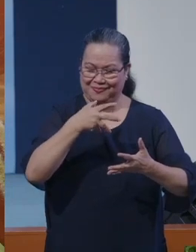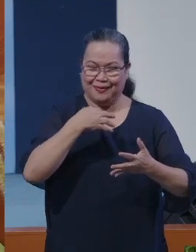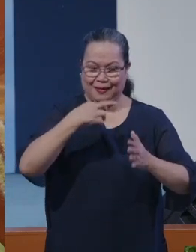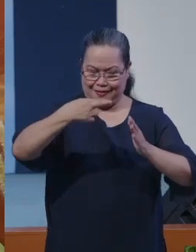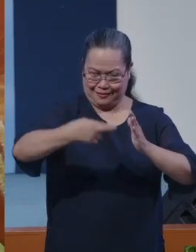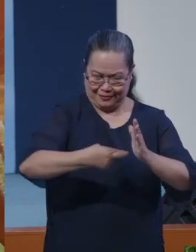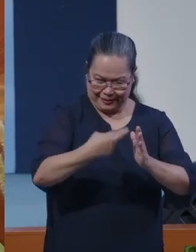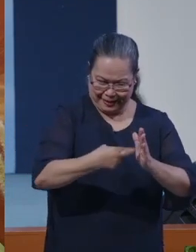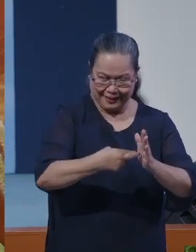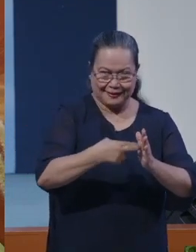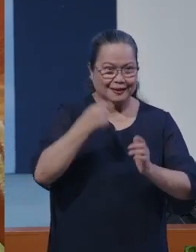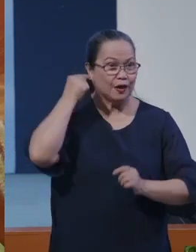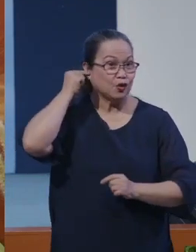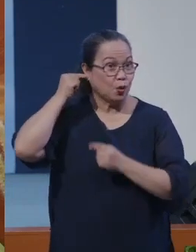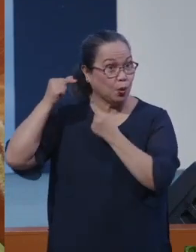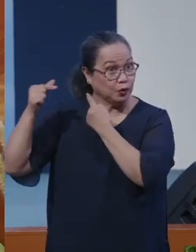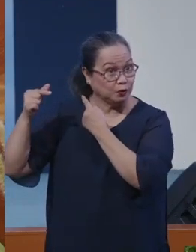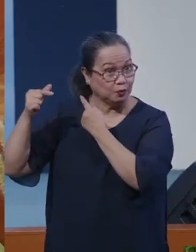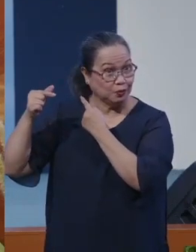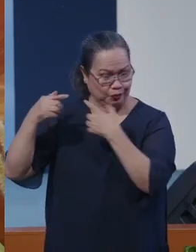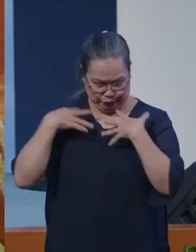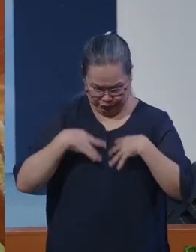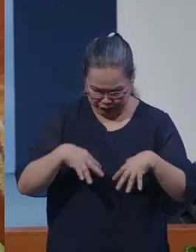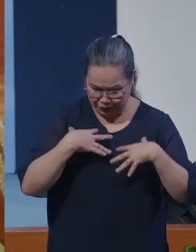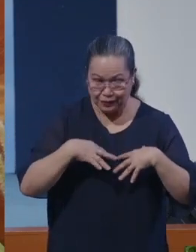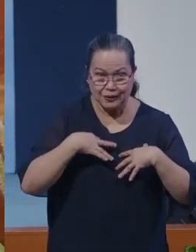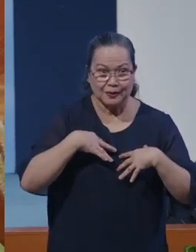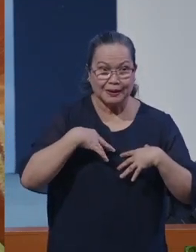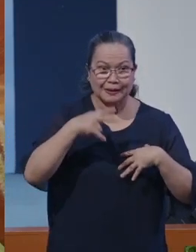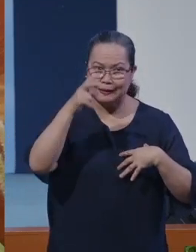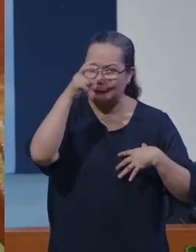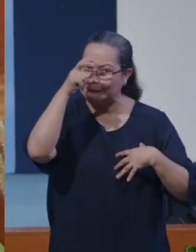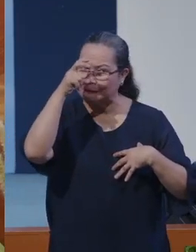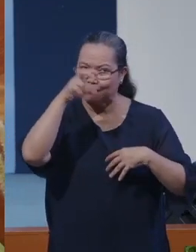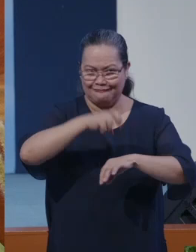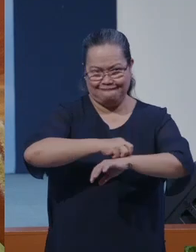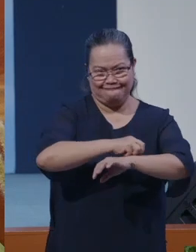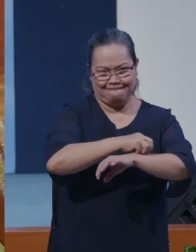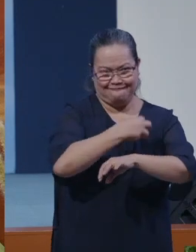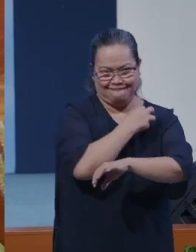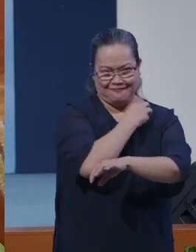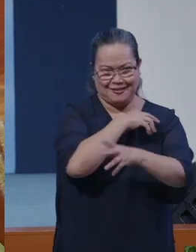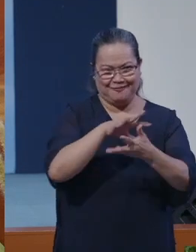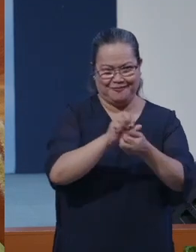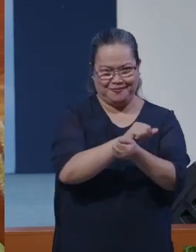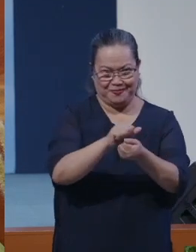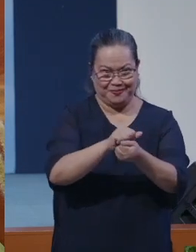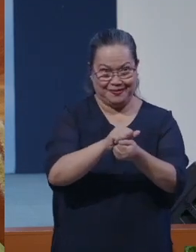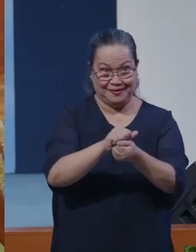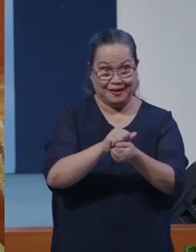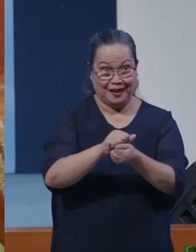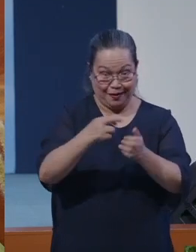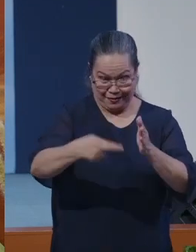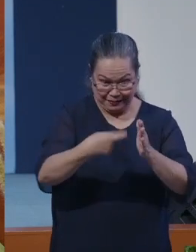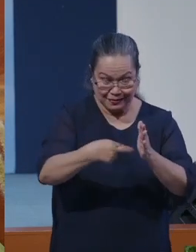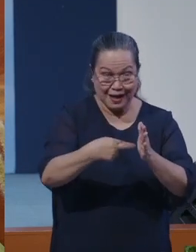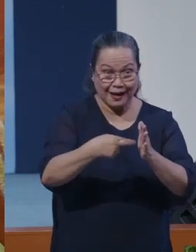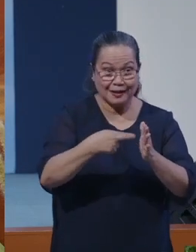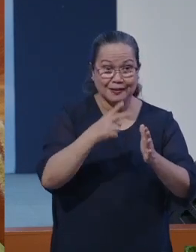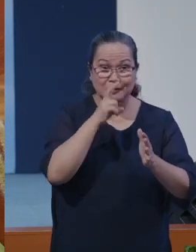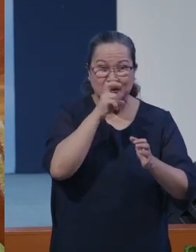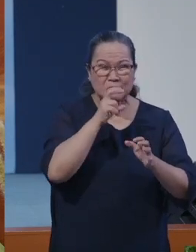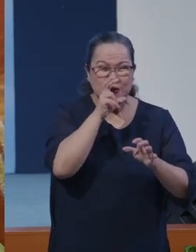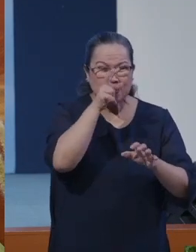tsaka gold. Ang garments, kinakain ng moth. Ang grain, inuubos